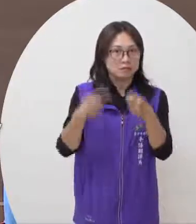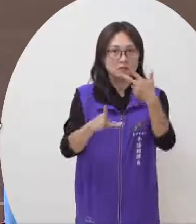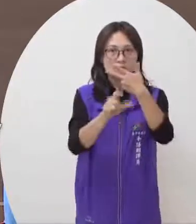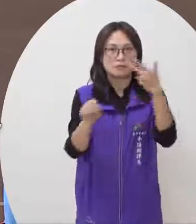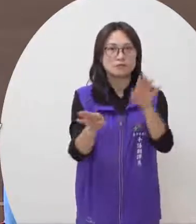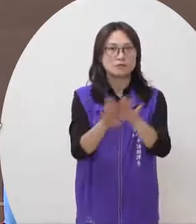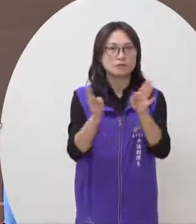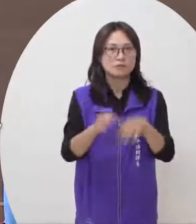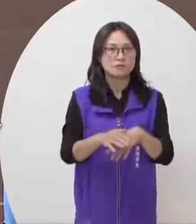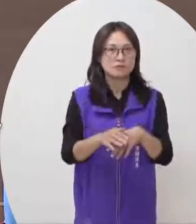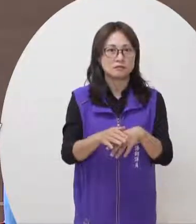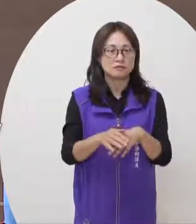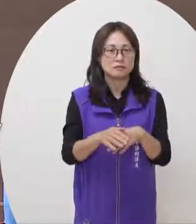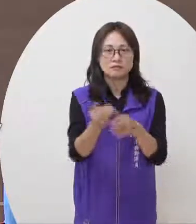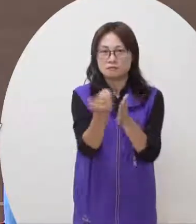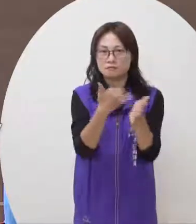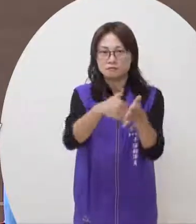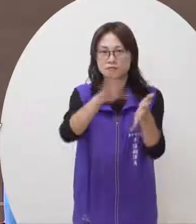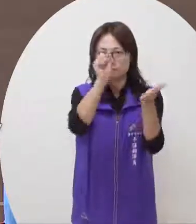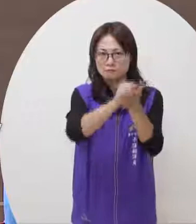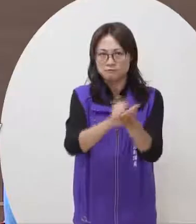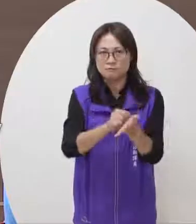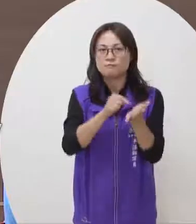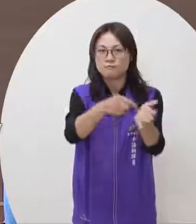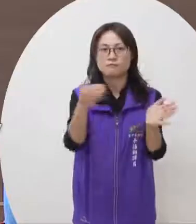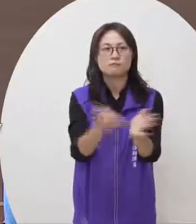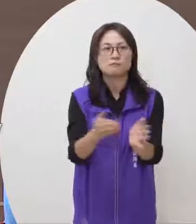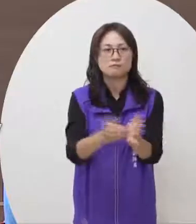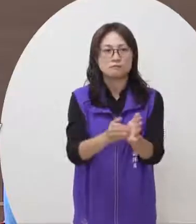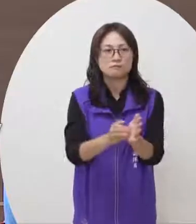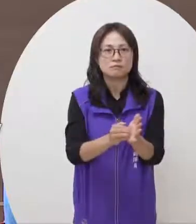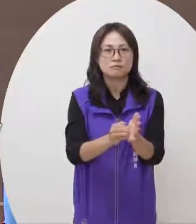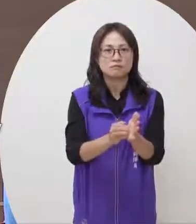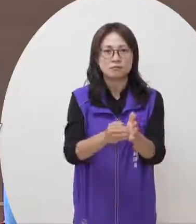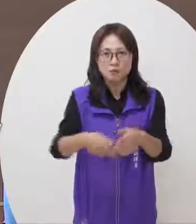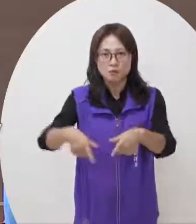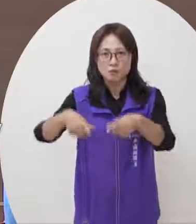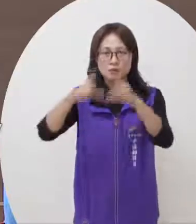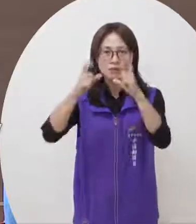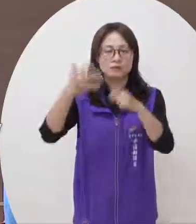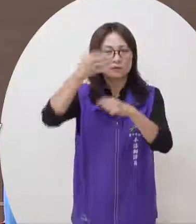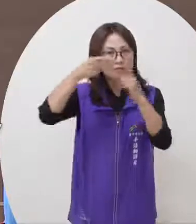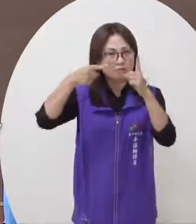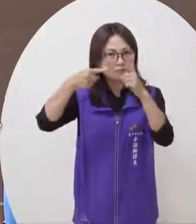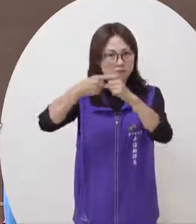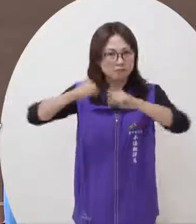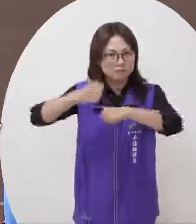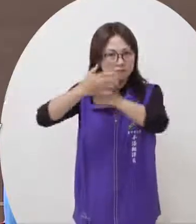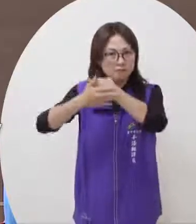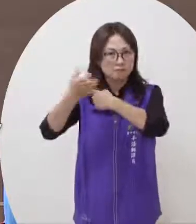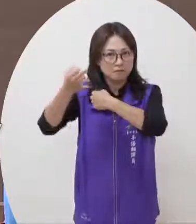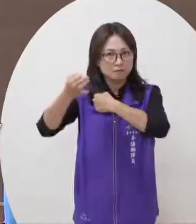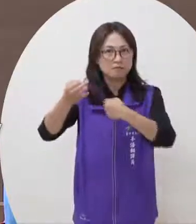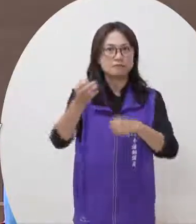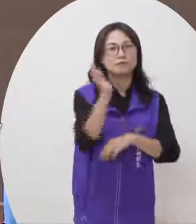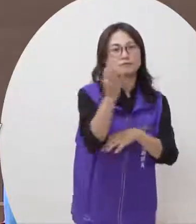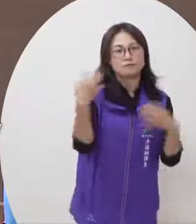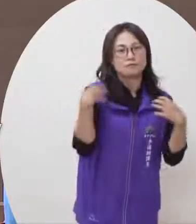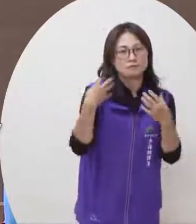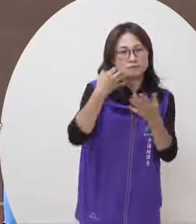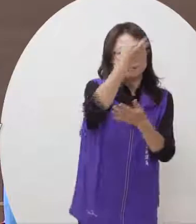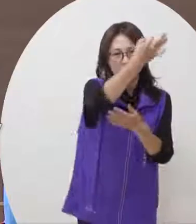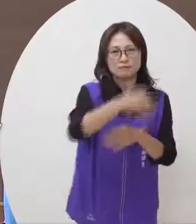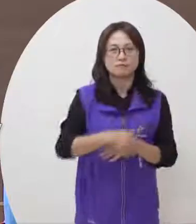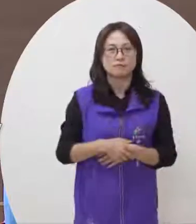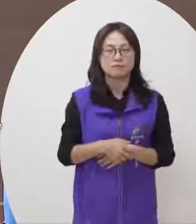始就已经编列预算恢复老人健保，直接缴掉，直接缴掉。所以你看现在你问